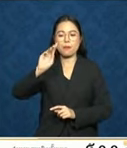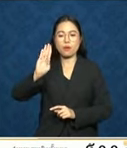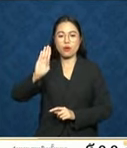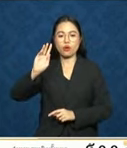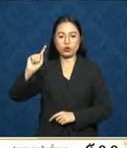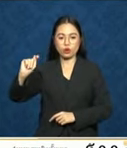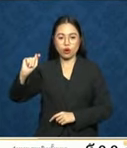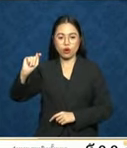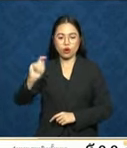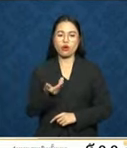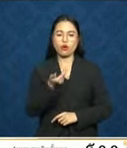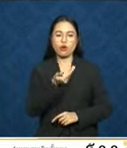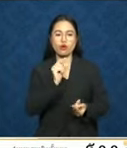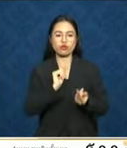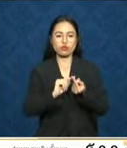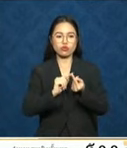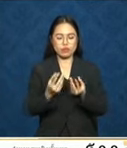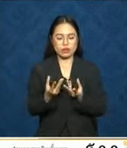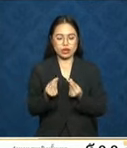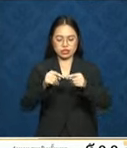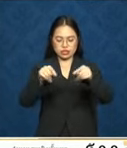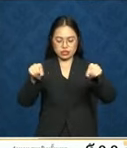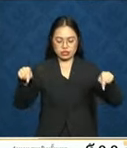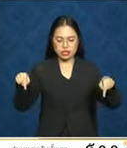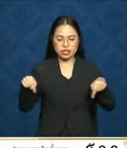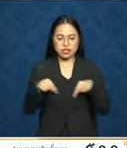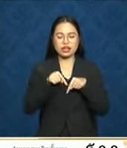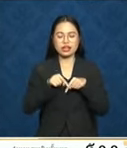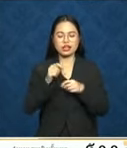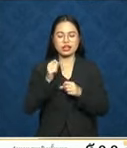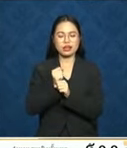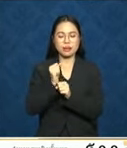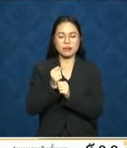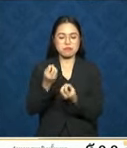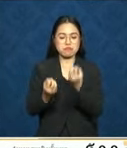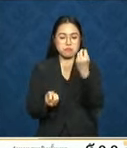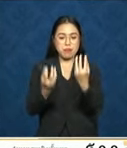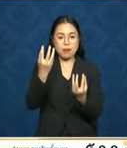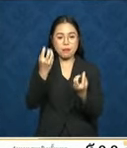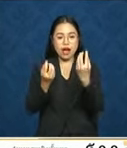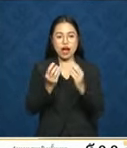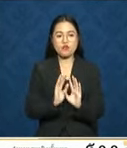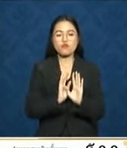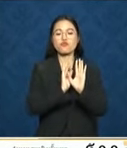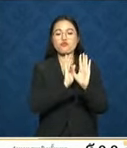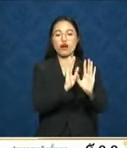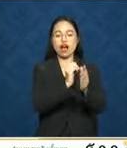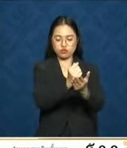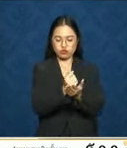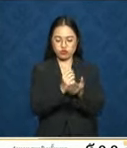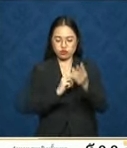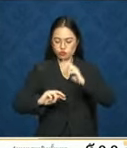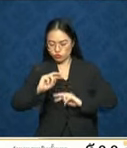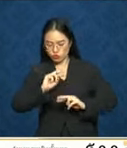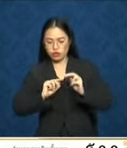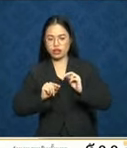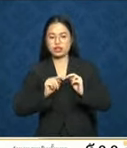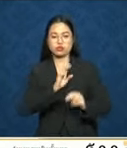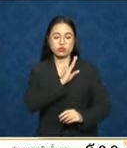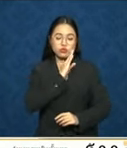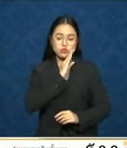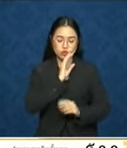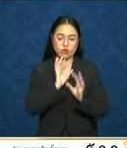การขออนุญาตใช้พื้นที่ในส่วนของป่าไม้ครับก็อยากจะฝากไปทางท่านอธิบดีครับช่วยดูนิดนึงนะครับว่า